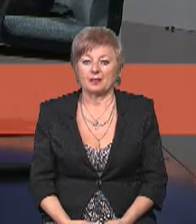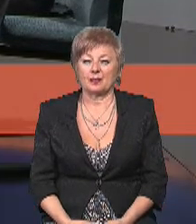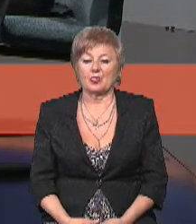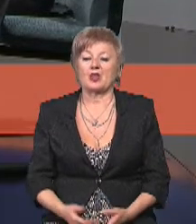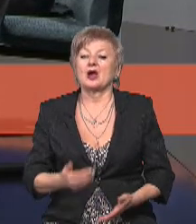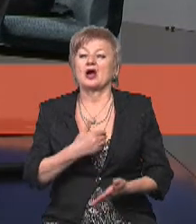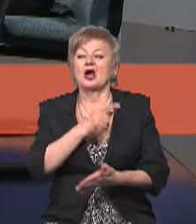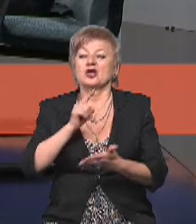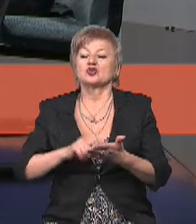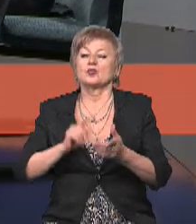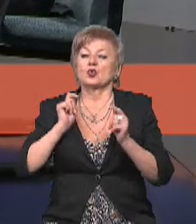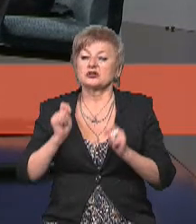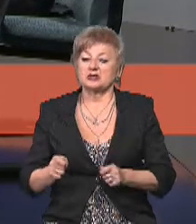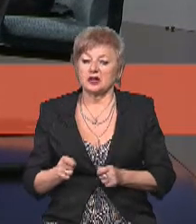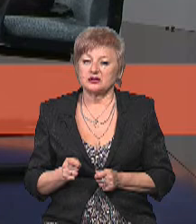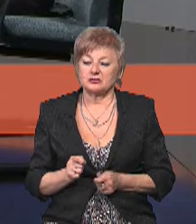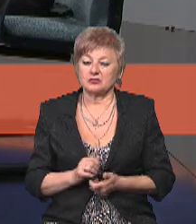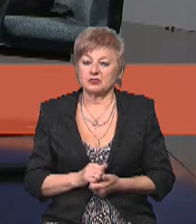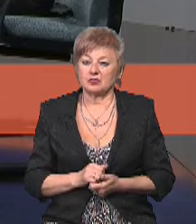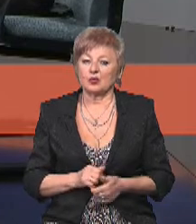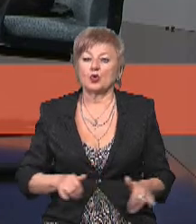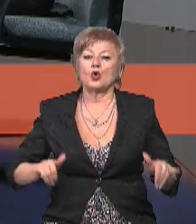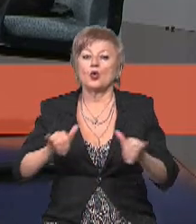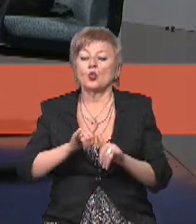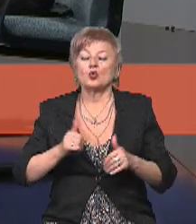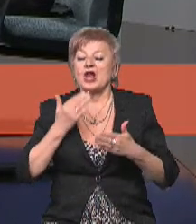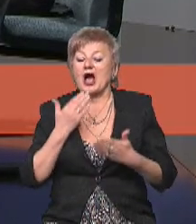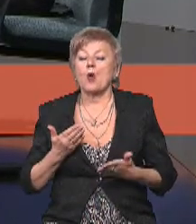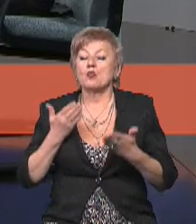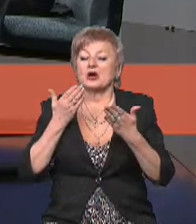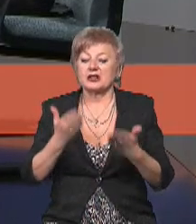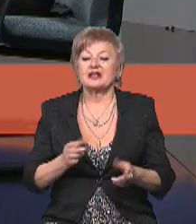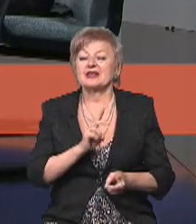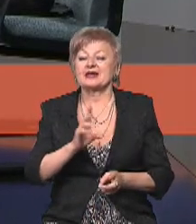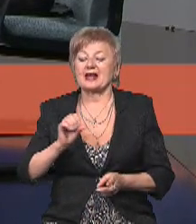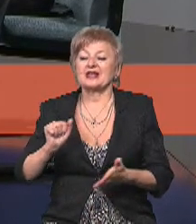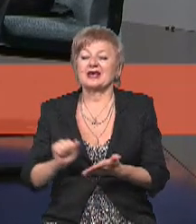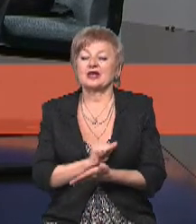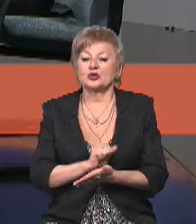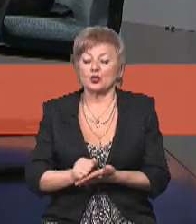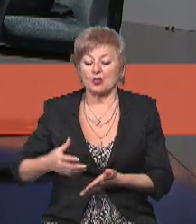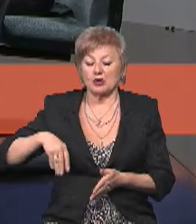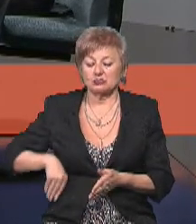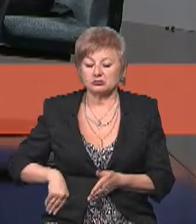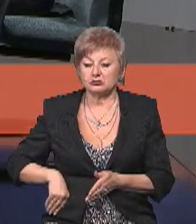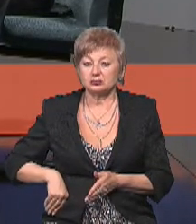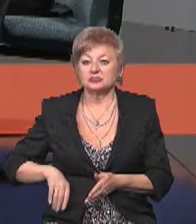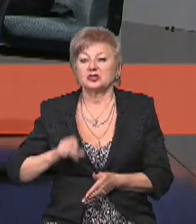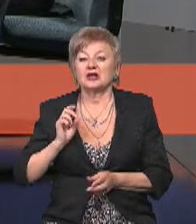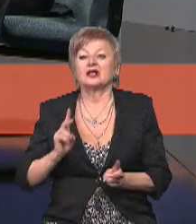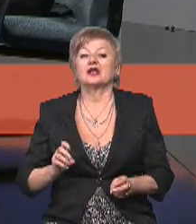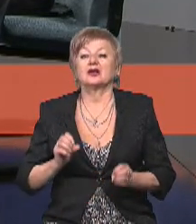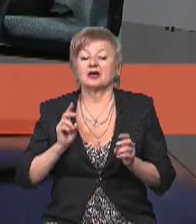Я хочу задать вам вопрос. Куда обратиться? Какие документы иметь при себе? И